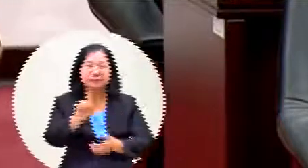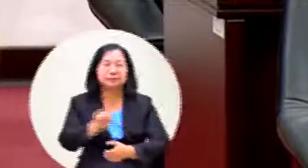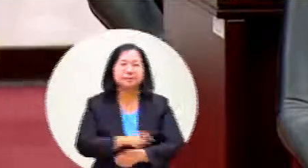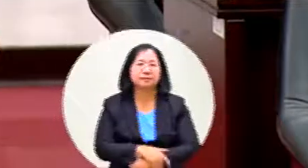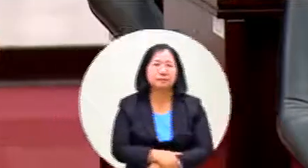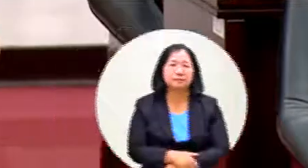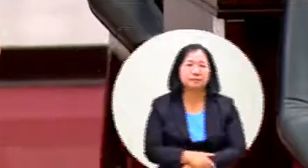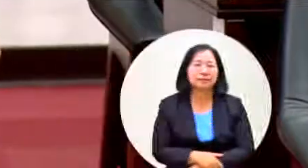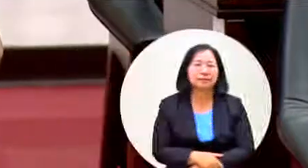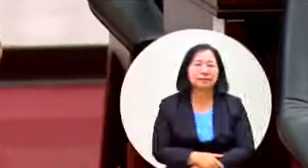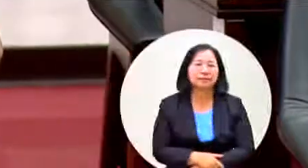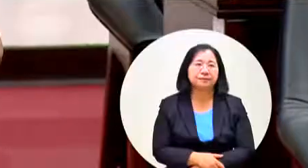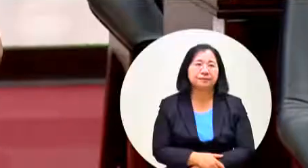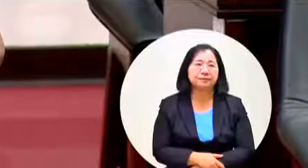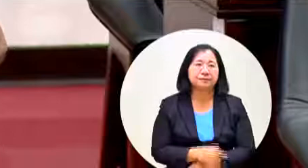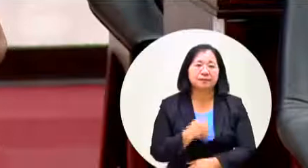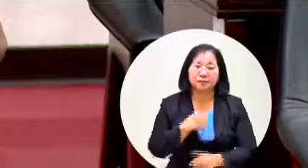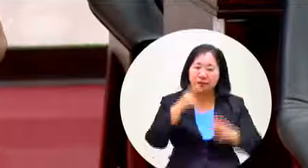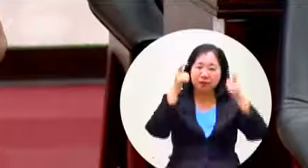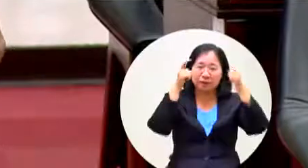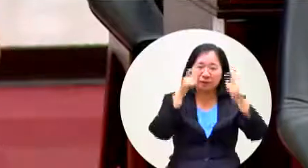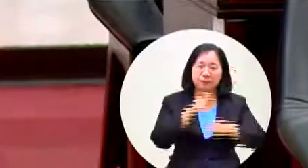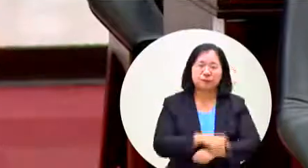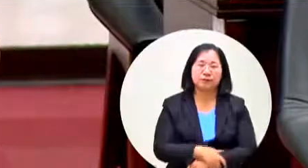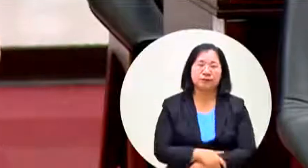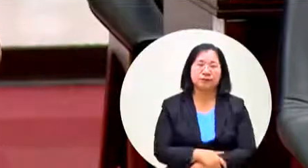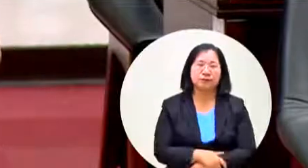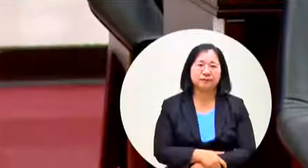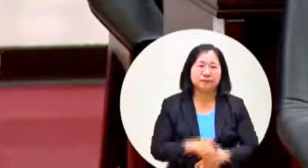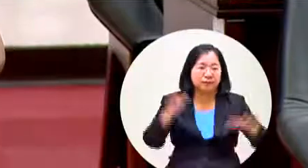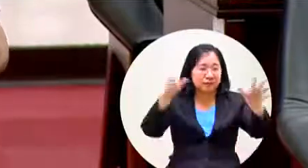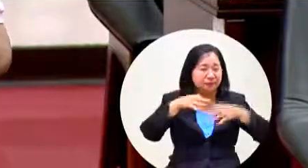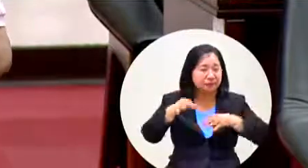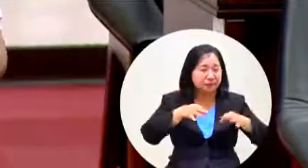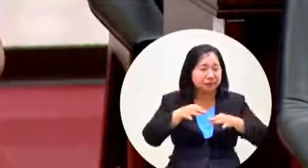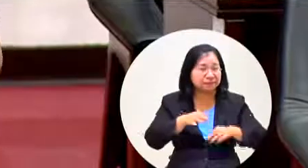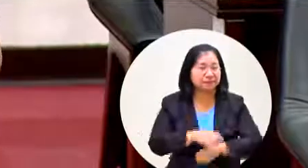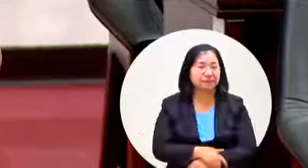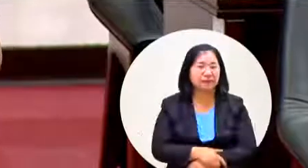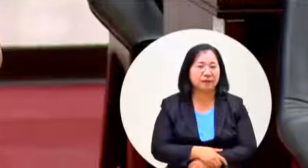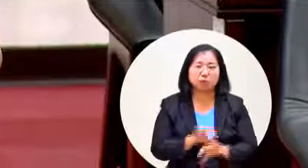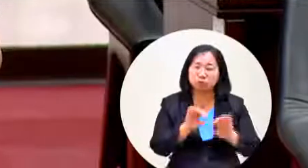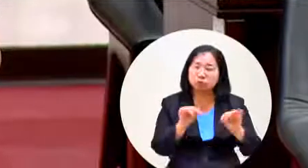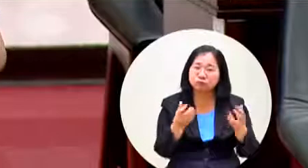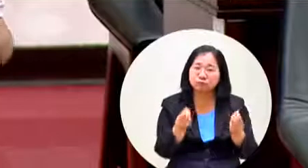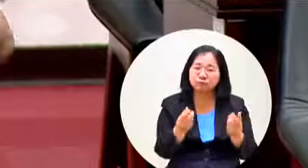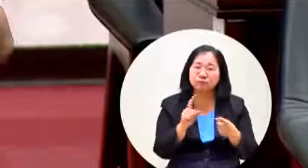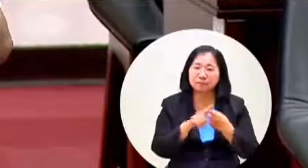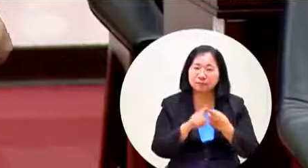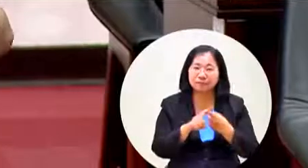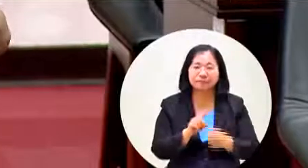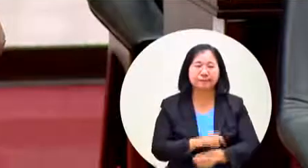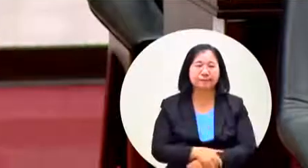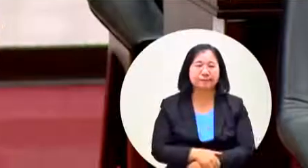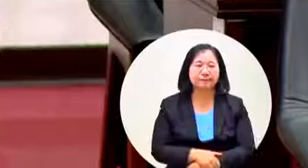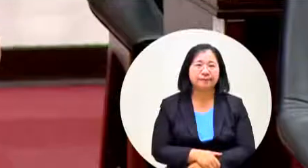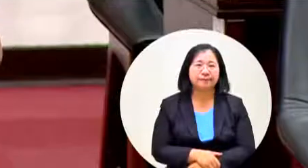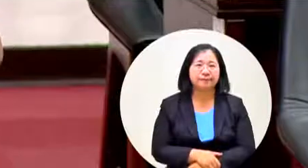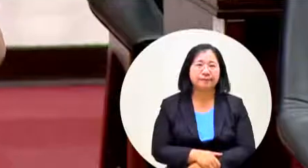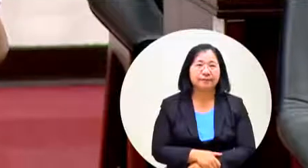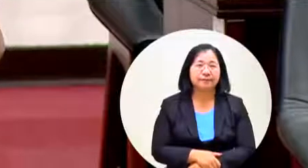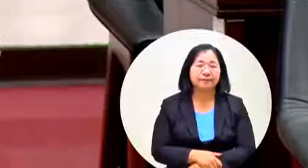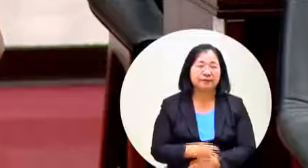发啦。过一个40年，有可能若要照这个进度嘛是无可能吼。 我现在来建议啦，吼，咱即